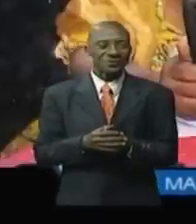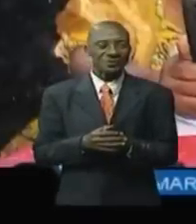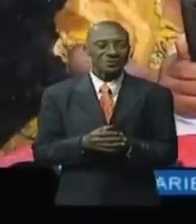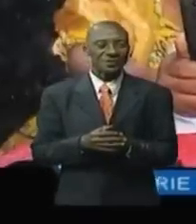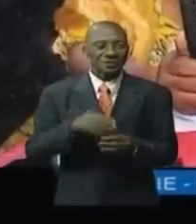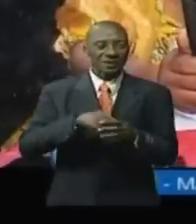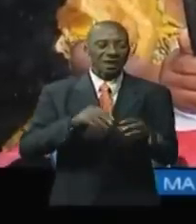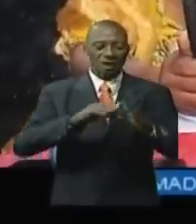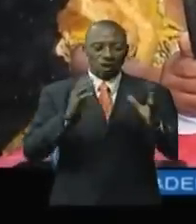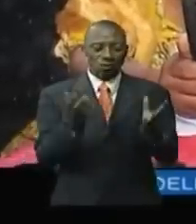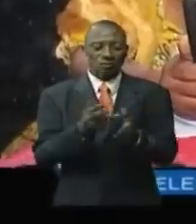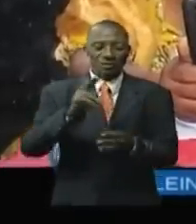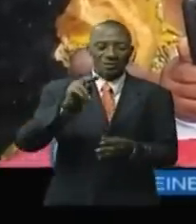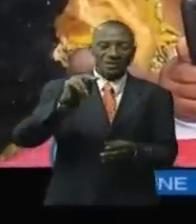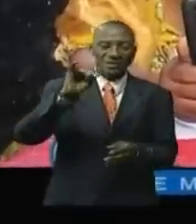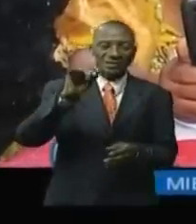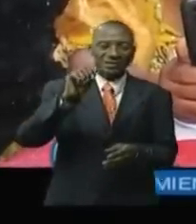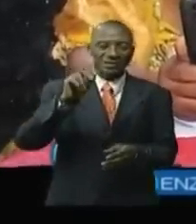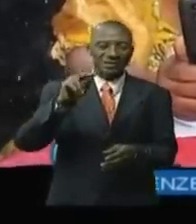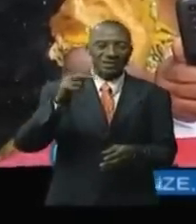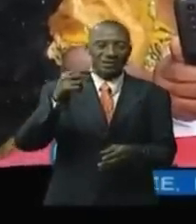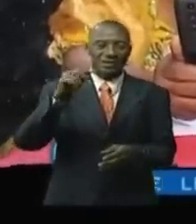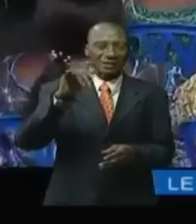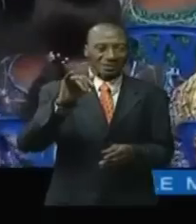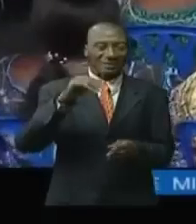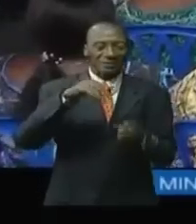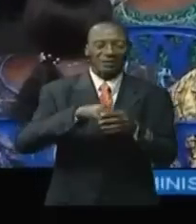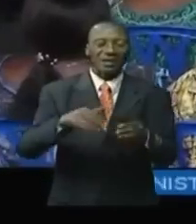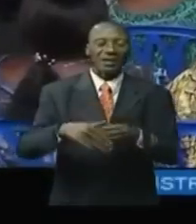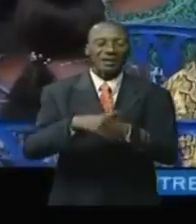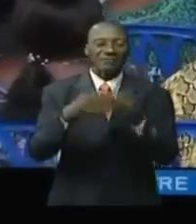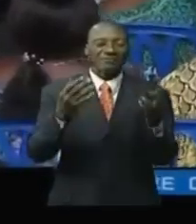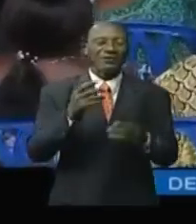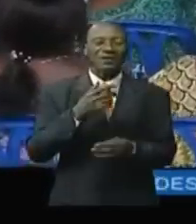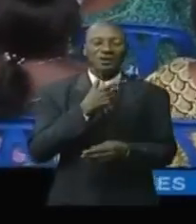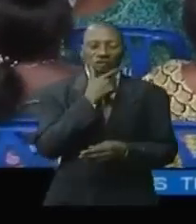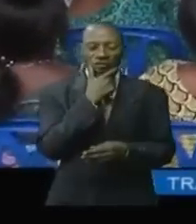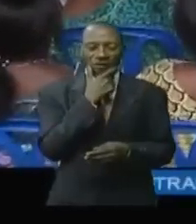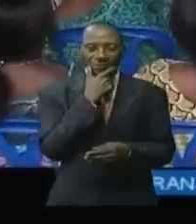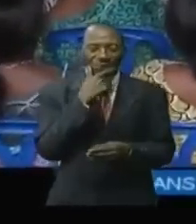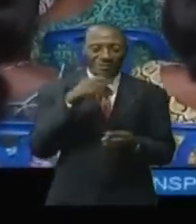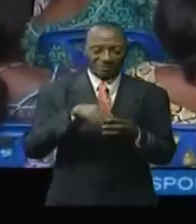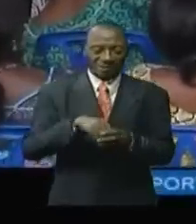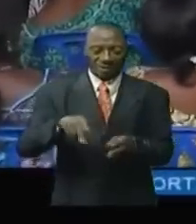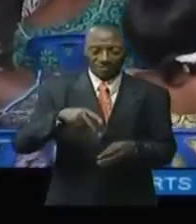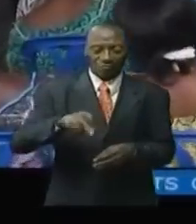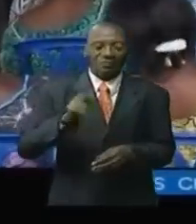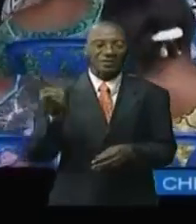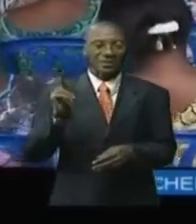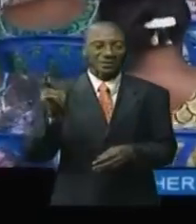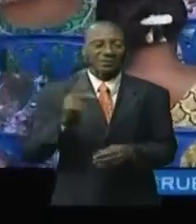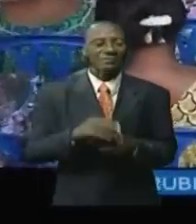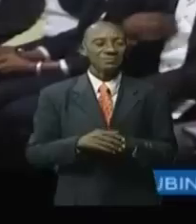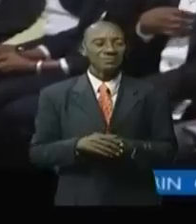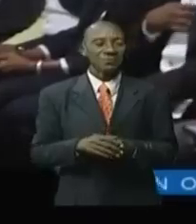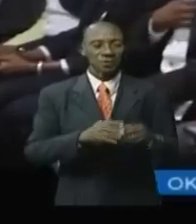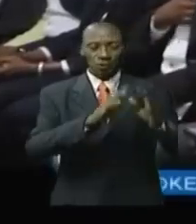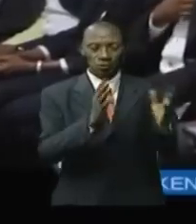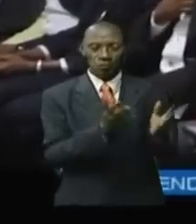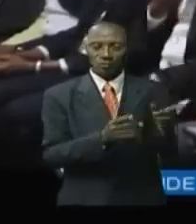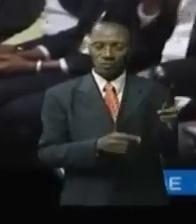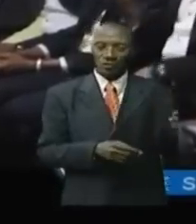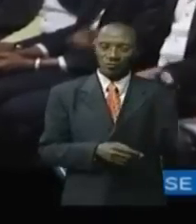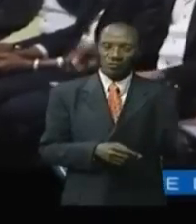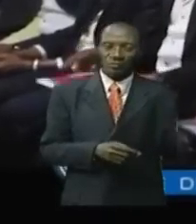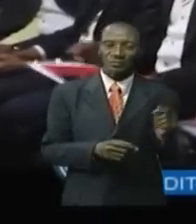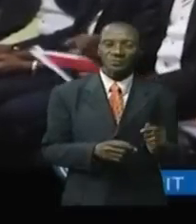communauté Niambi incorporée dans la ville de Chikapa. Nous sommes dans le Kasaï. Eh bien, la communauté Niambi s'est mise debout à travers